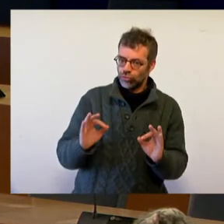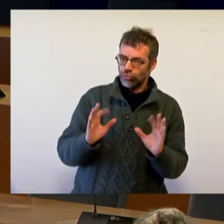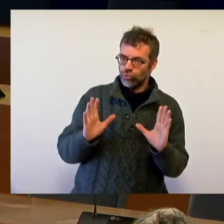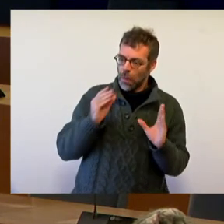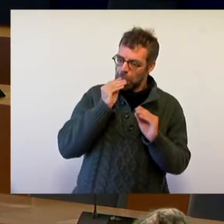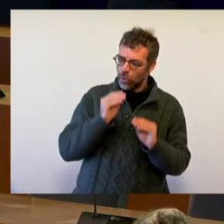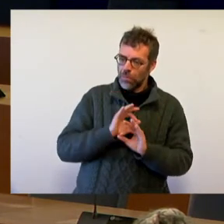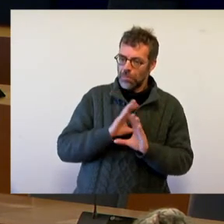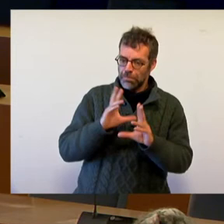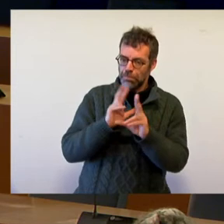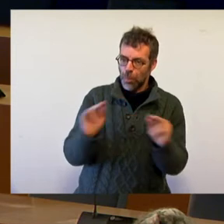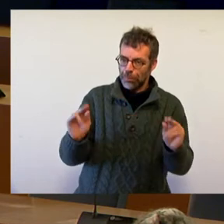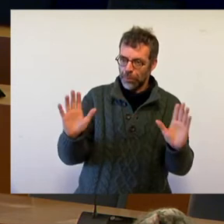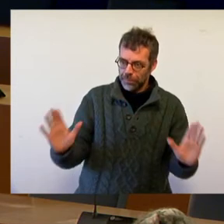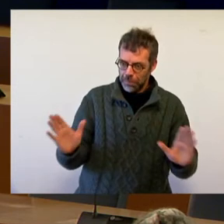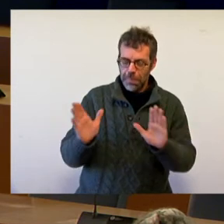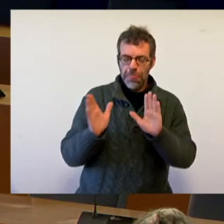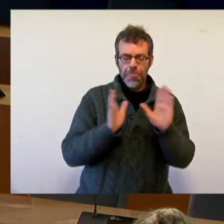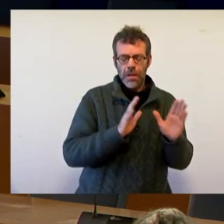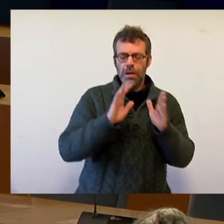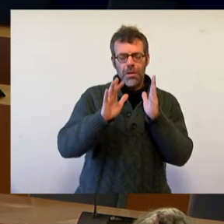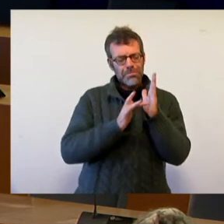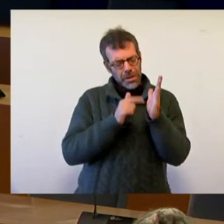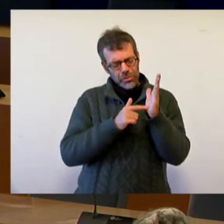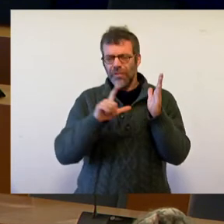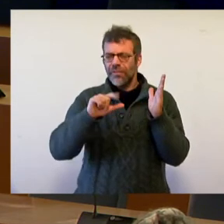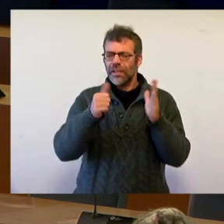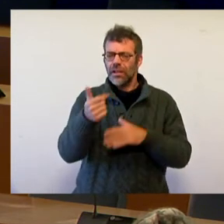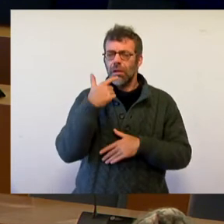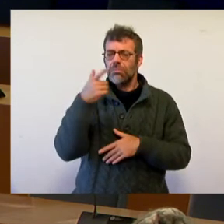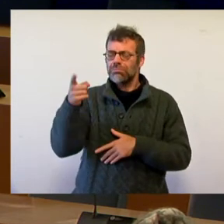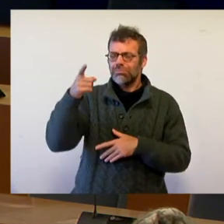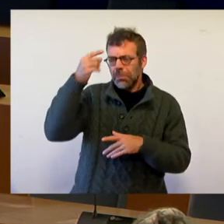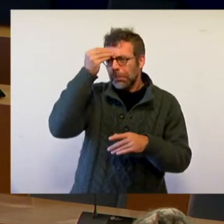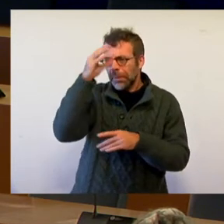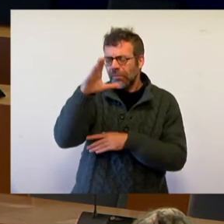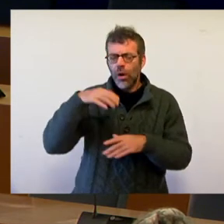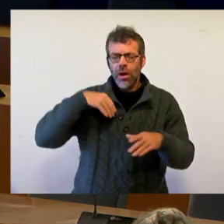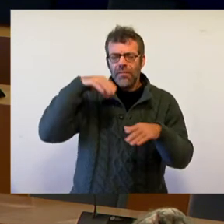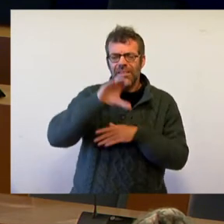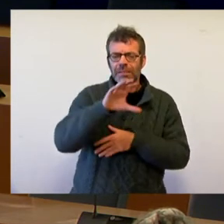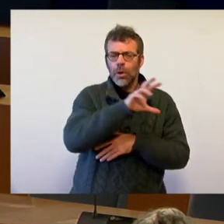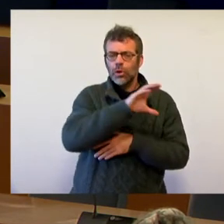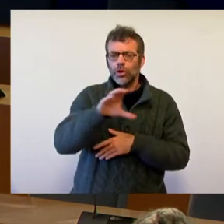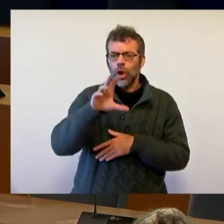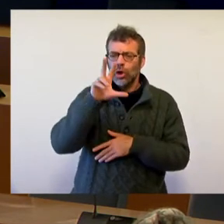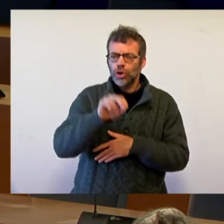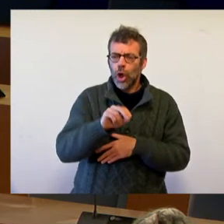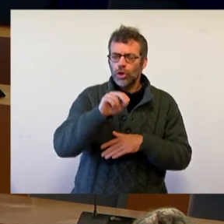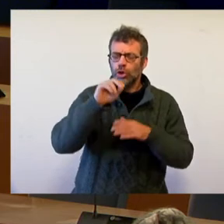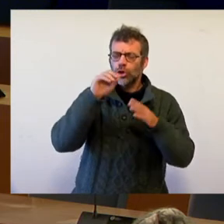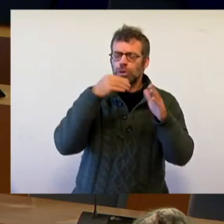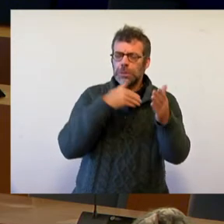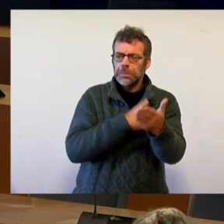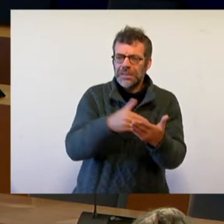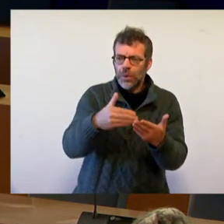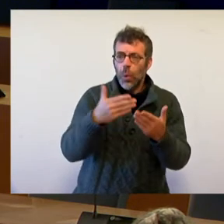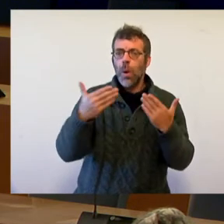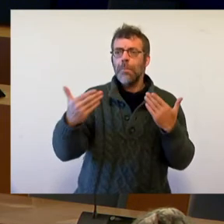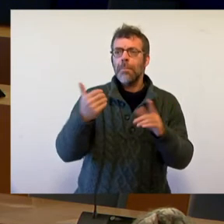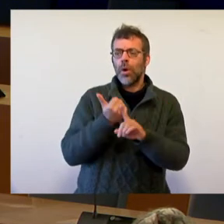Page 21, vous prévoyez une programmation d'investissement à 130 millions contre 90 prévus en